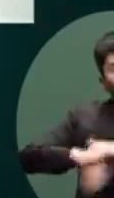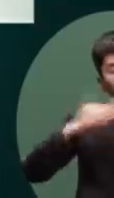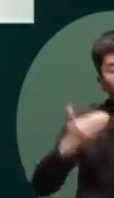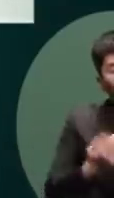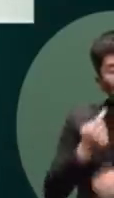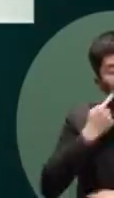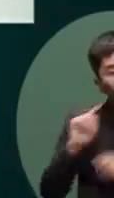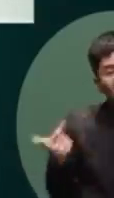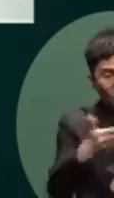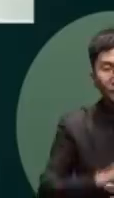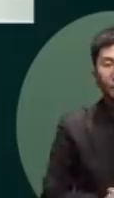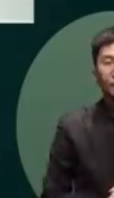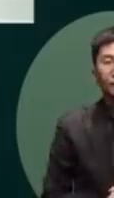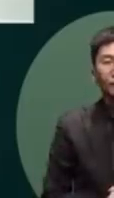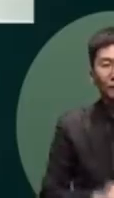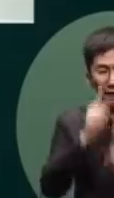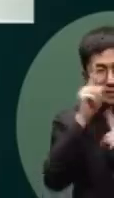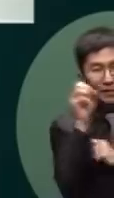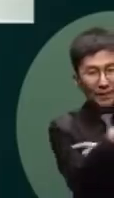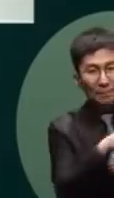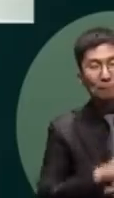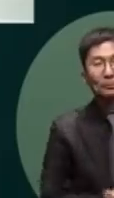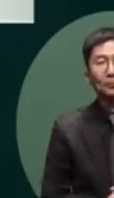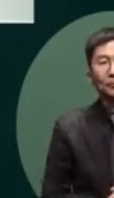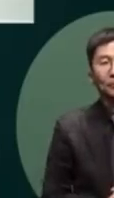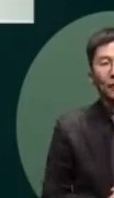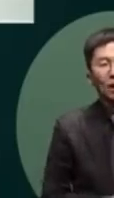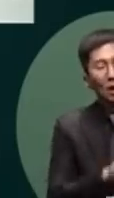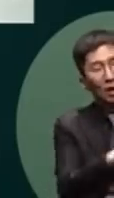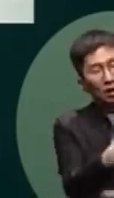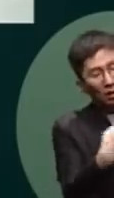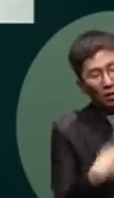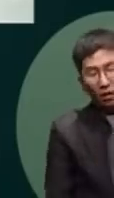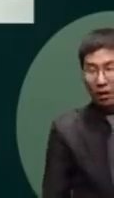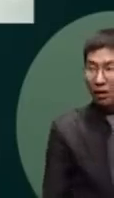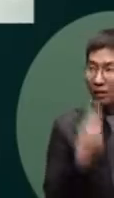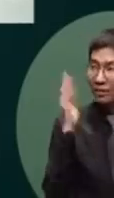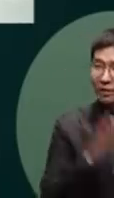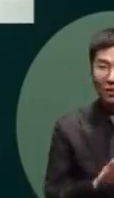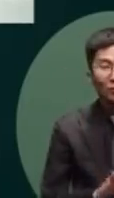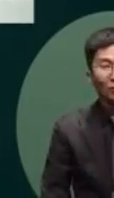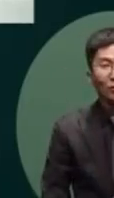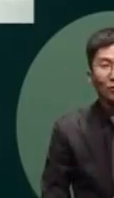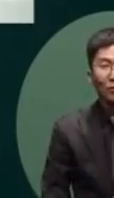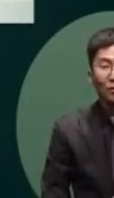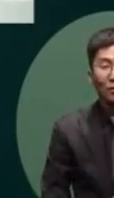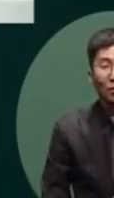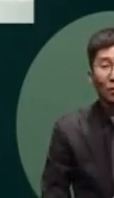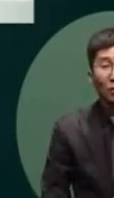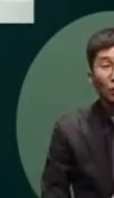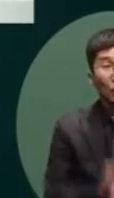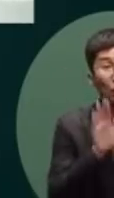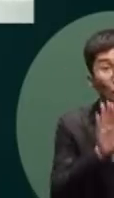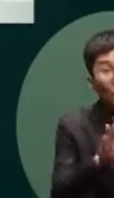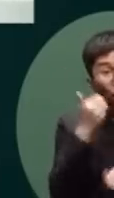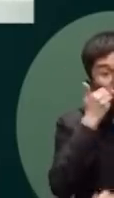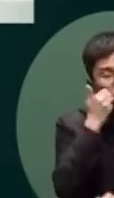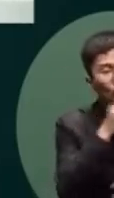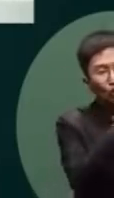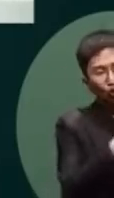사실하고 다른 거 아니겠습니까? 정말 윤 후보님 정말 문제십니다. 그들에게 도움을 준 것도 윤